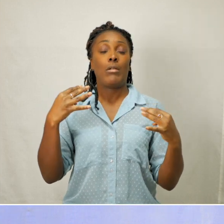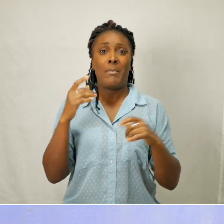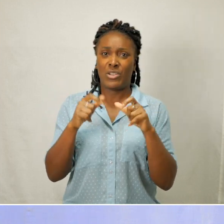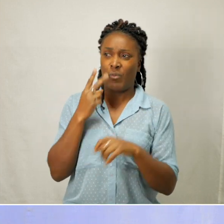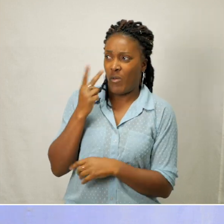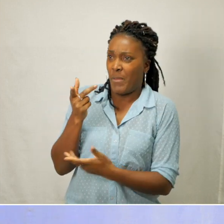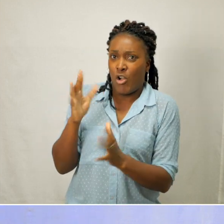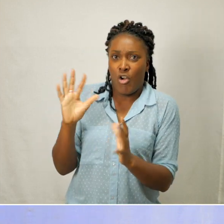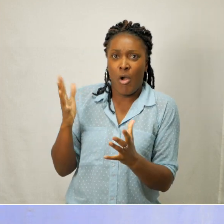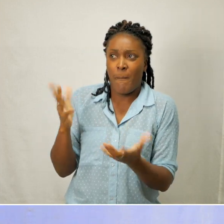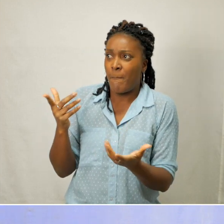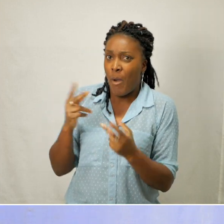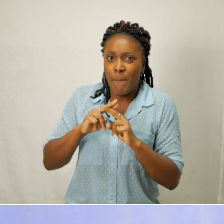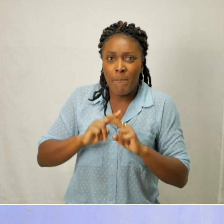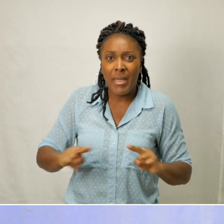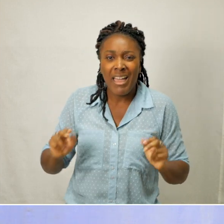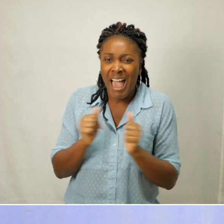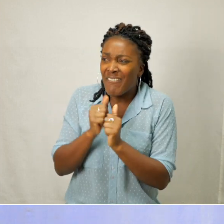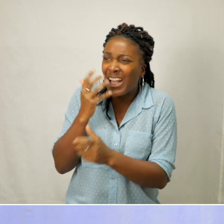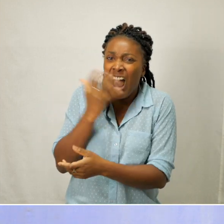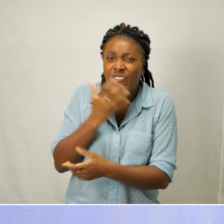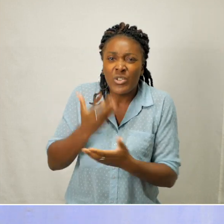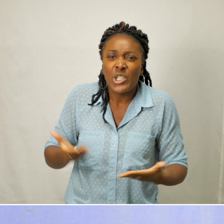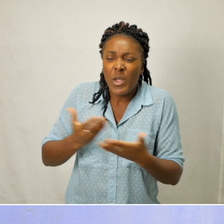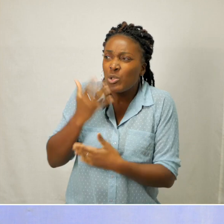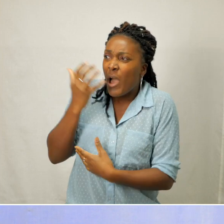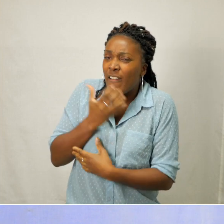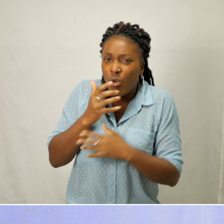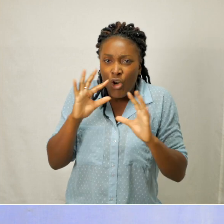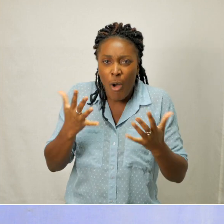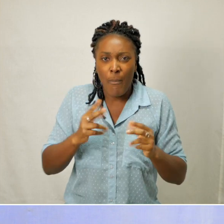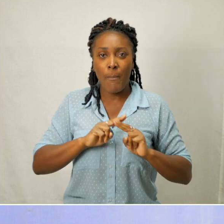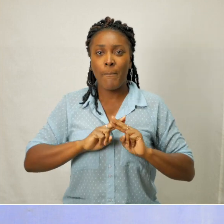cette personne est dans cet état-là alors que son environnement est catastrophique?